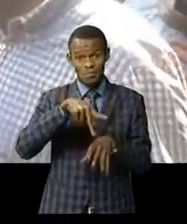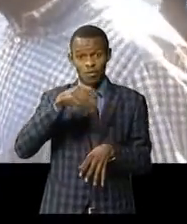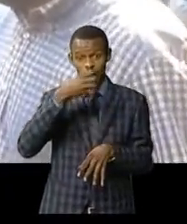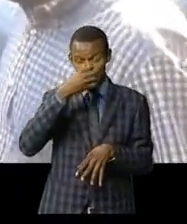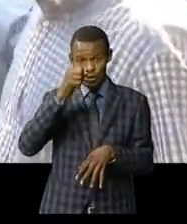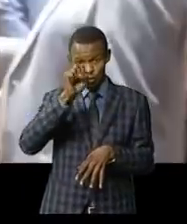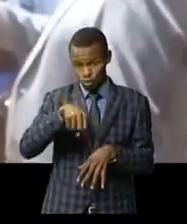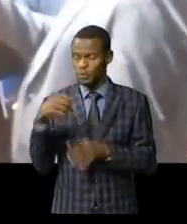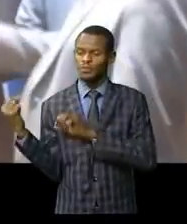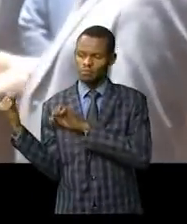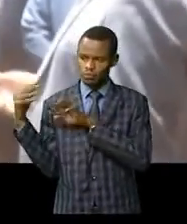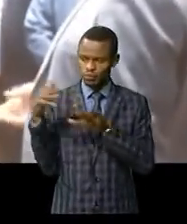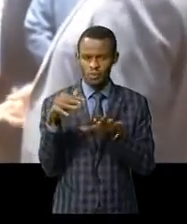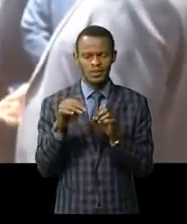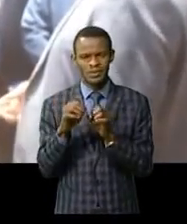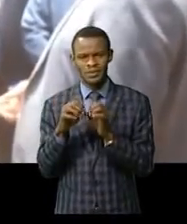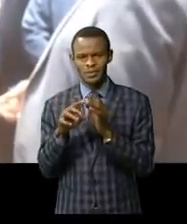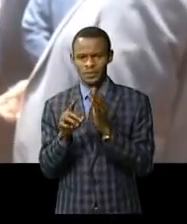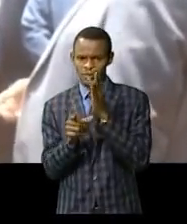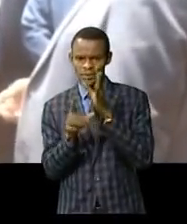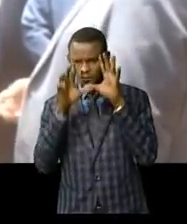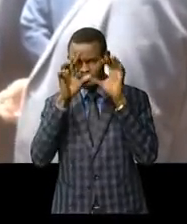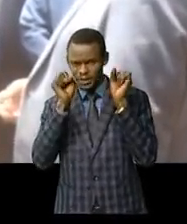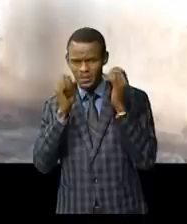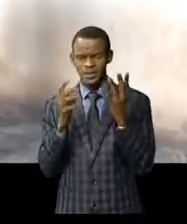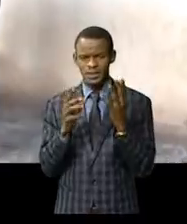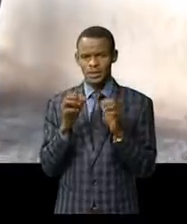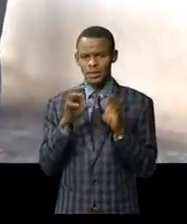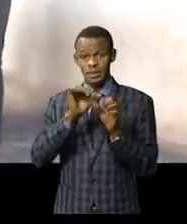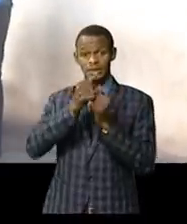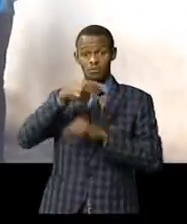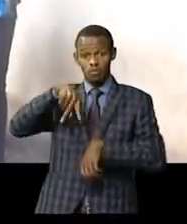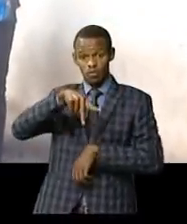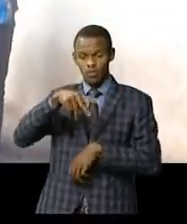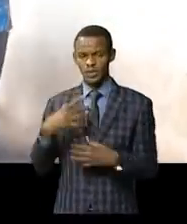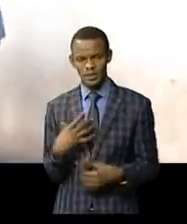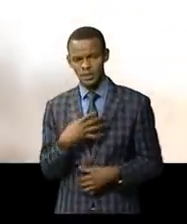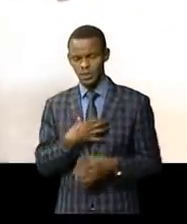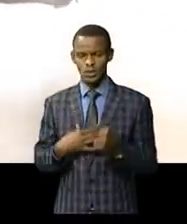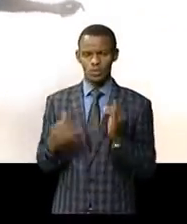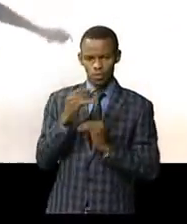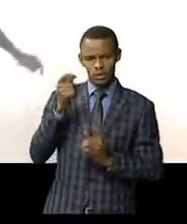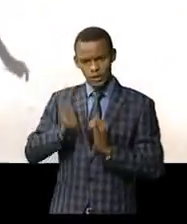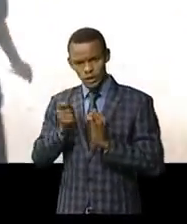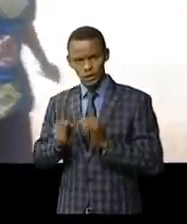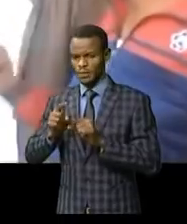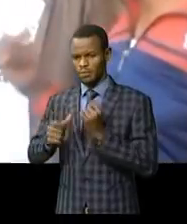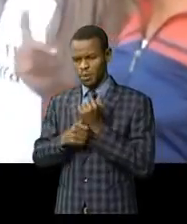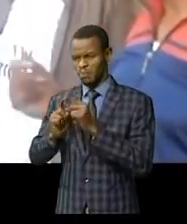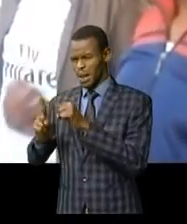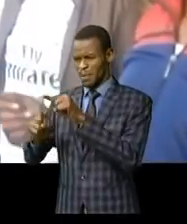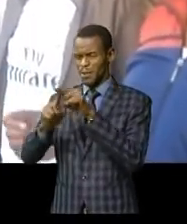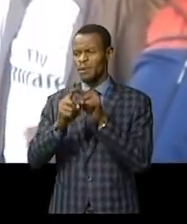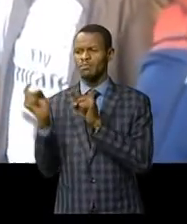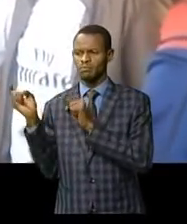vice-président de l'Assemblée provinciale, le procureur de la République près du Paris, des grandes instances de Bukavu et autres. D'autres victimes sont, entre